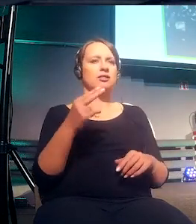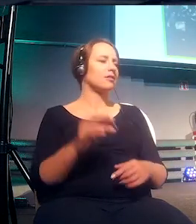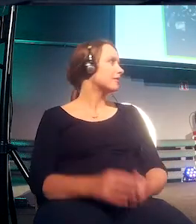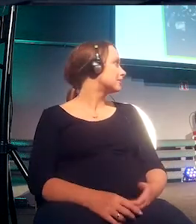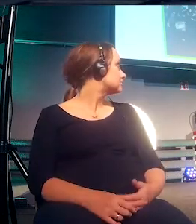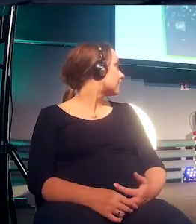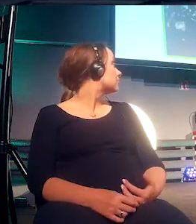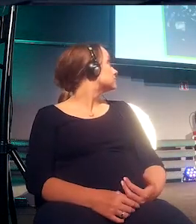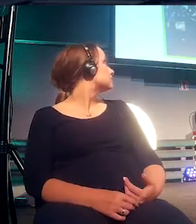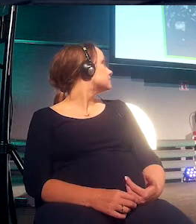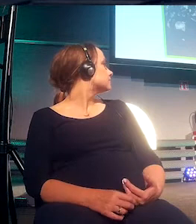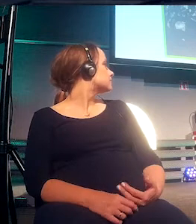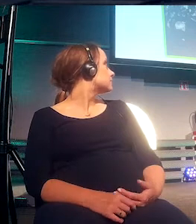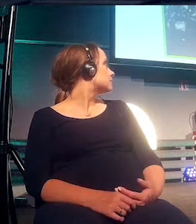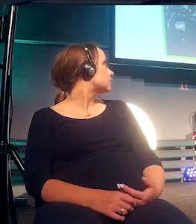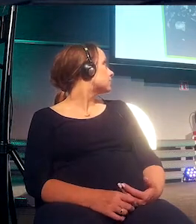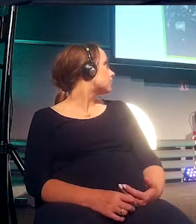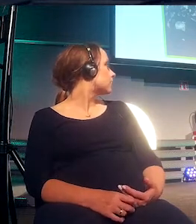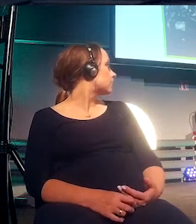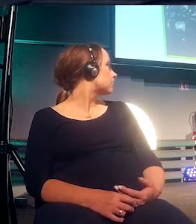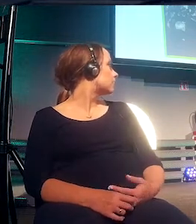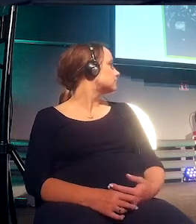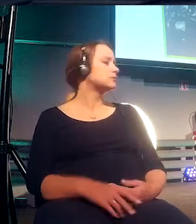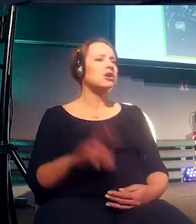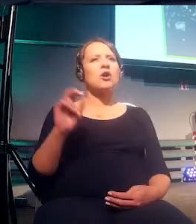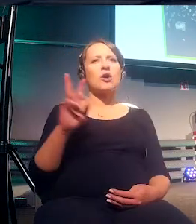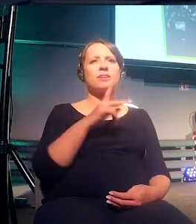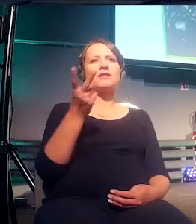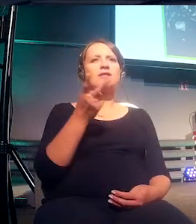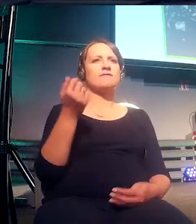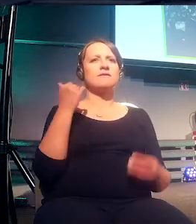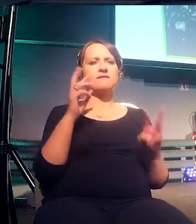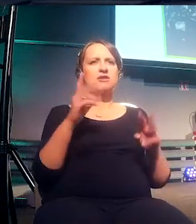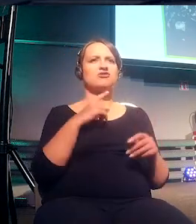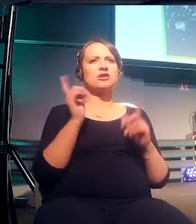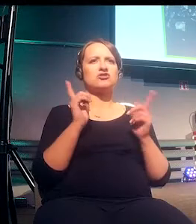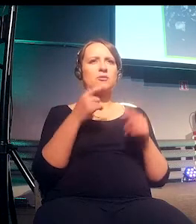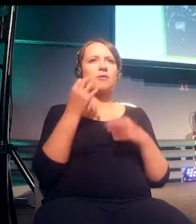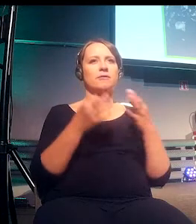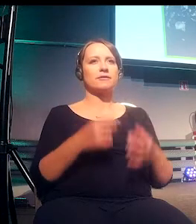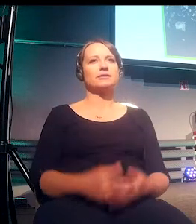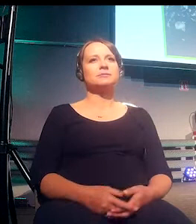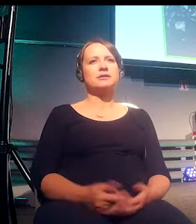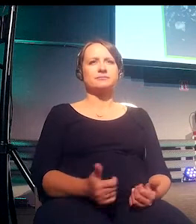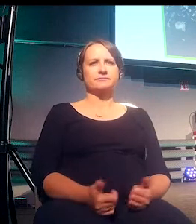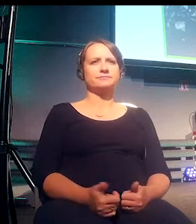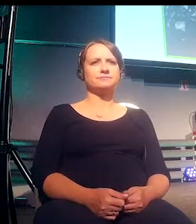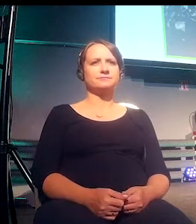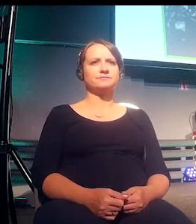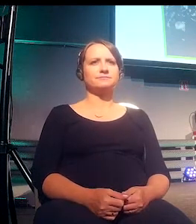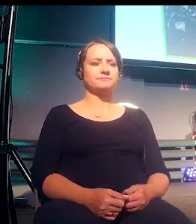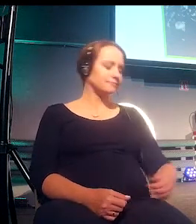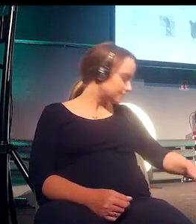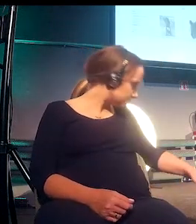content jest bardzo ważny, jeżeli chodzi o te dwie pozostałe rzeczy, o których teraz szybko opowiem. To znaczy projektowanie dla